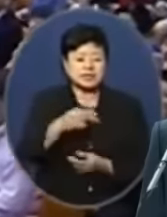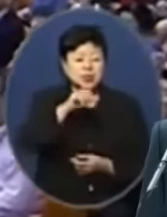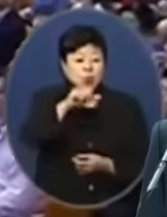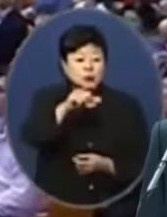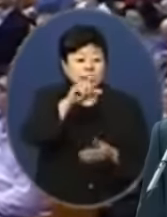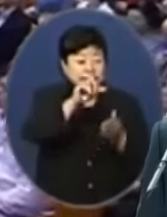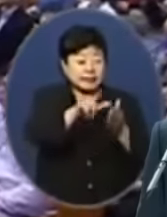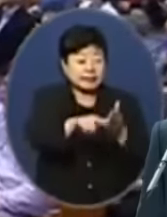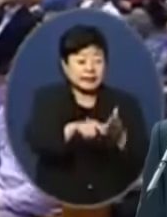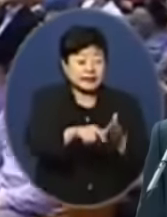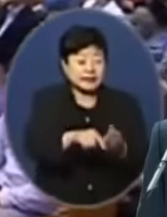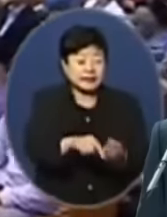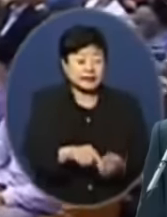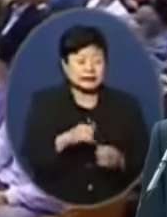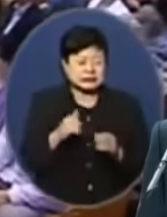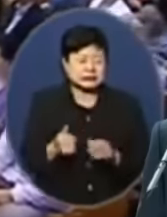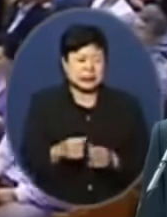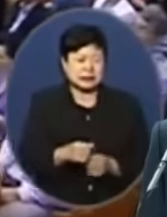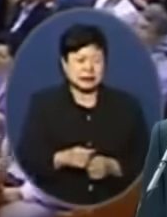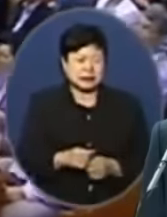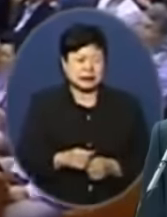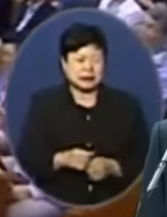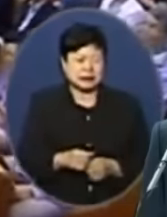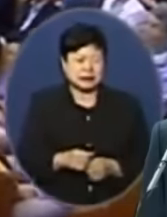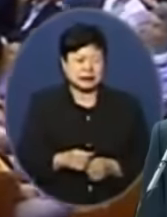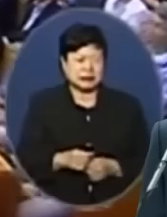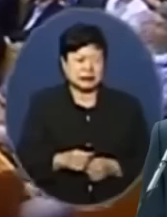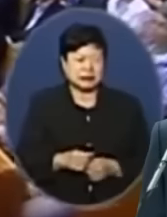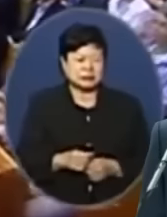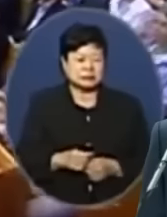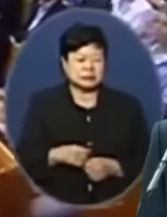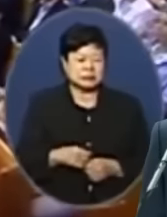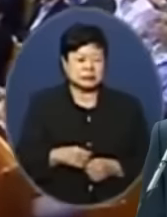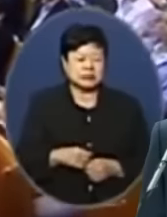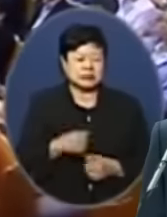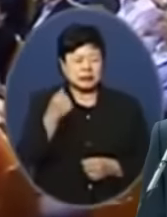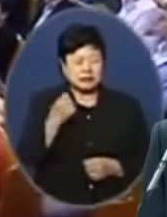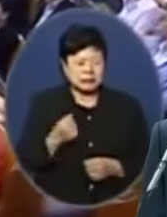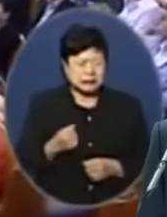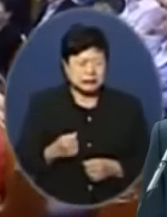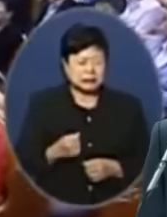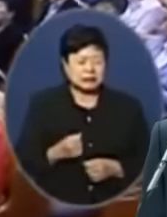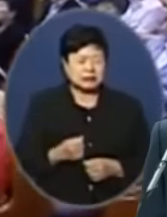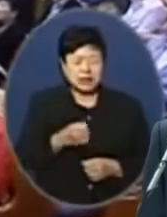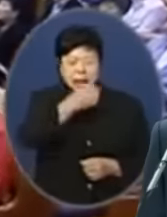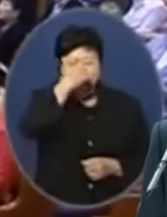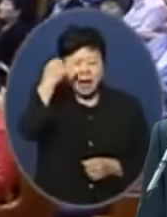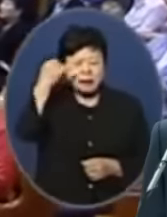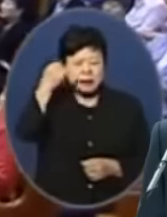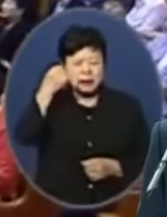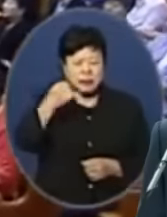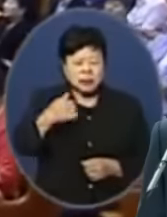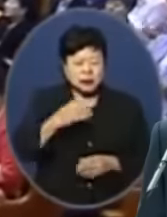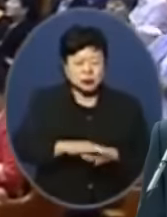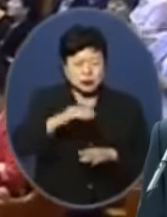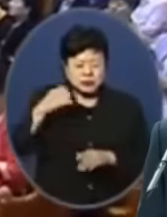2005년 그는 폐인이 되어 할머니를 찾아갔는데 할머니는 손자를 안고 울며